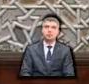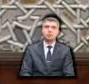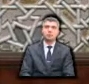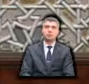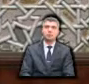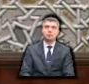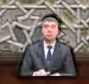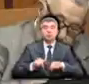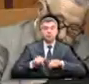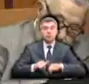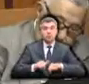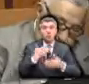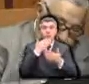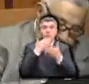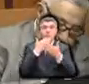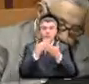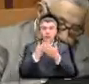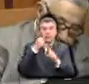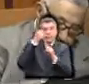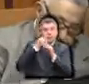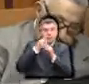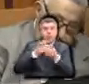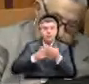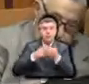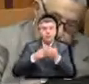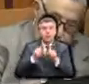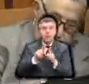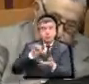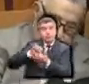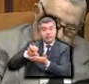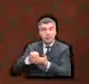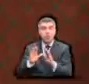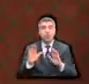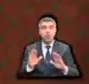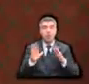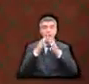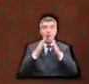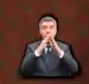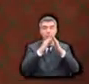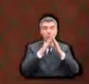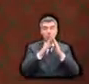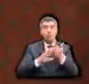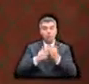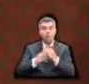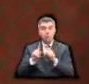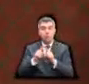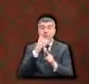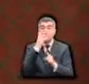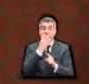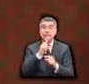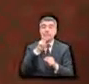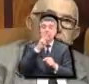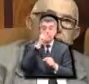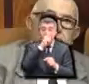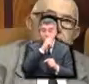سيد الوزير المحترم، نشكركم على المجهودات، لكن اليوم المناطق الجبلية راها منكوبة والمناطق النائية راها